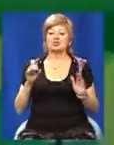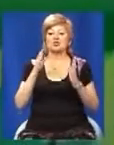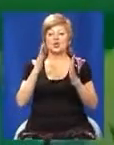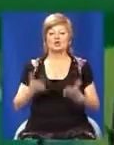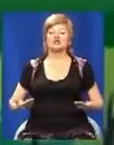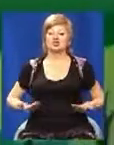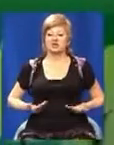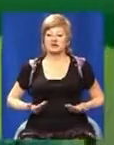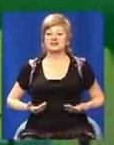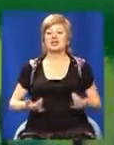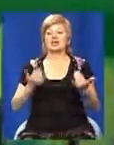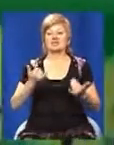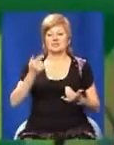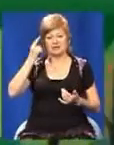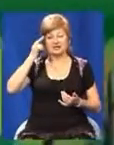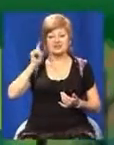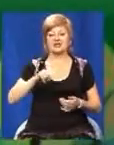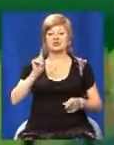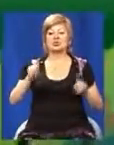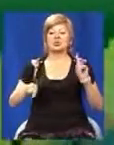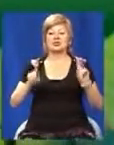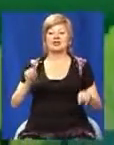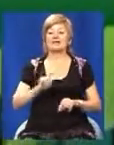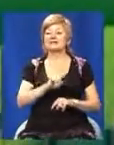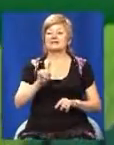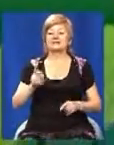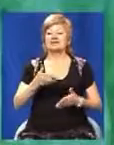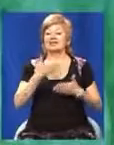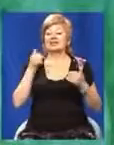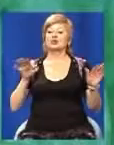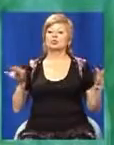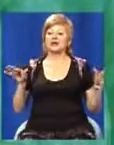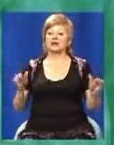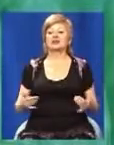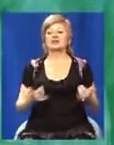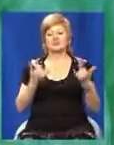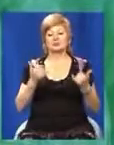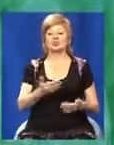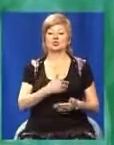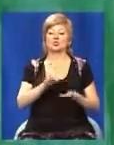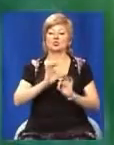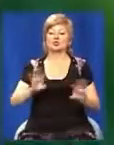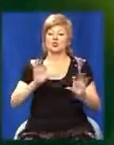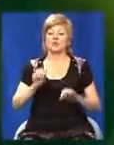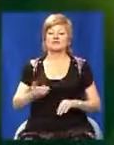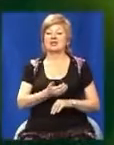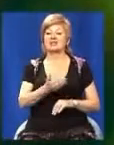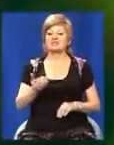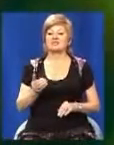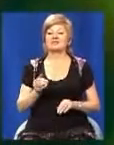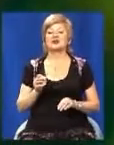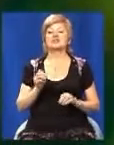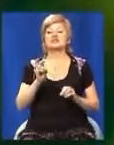життя. Тепер вам відомо, що деякі з них не мають крил. Сьогодні ж я хочу розказати вам про те,